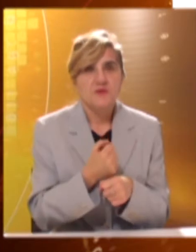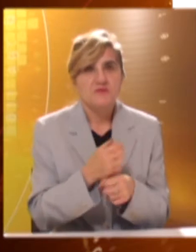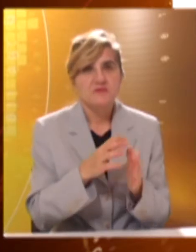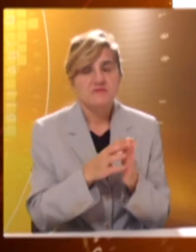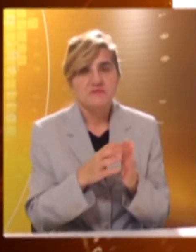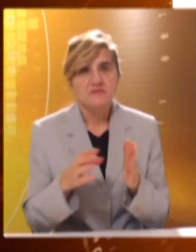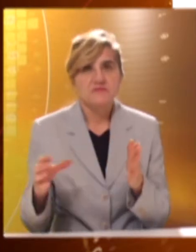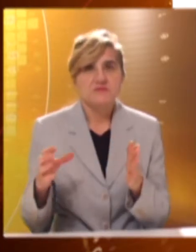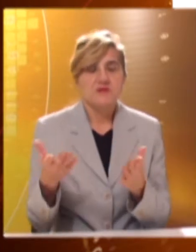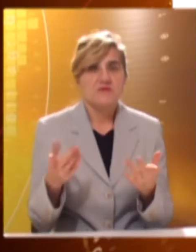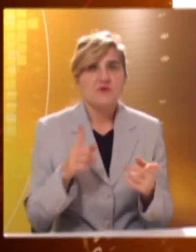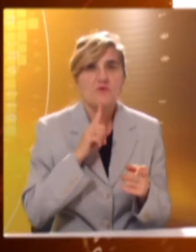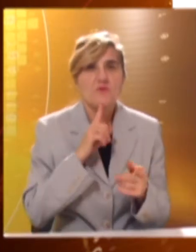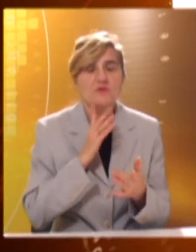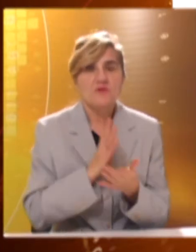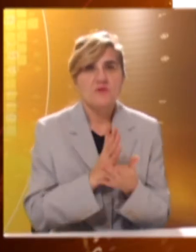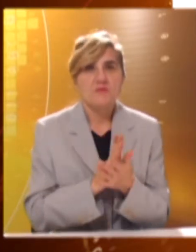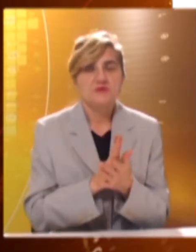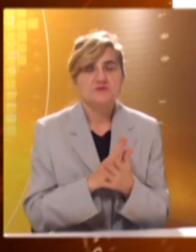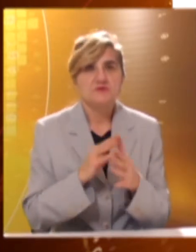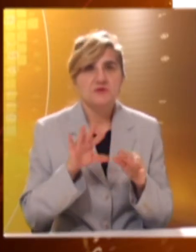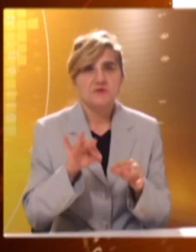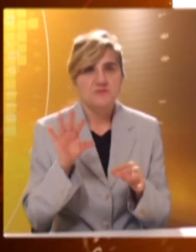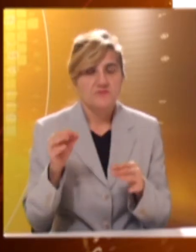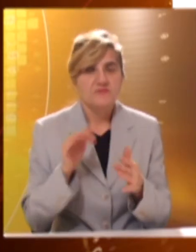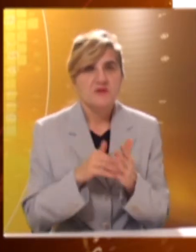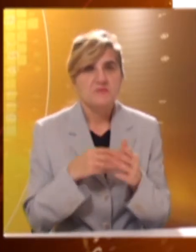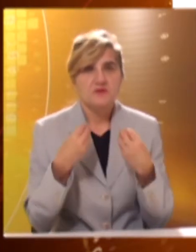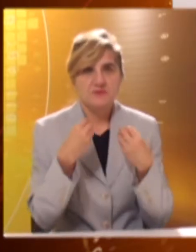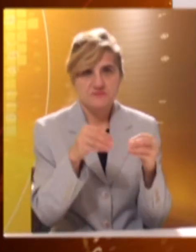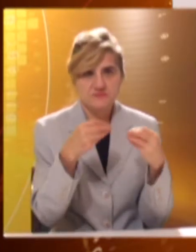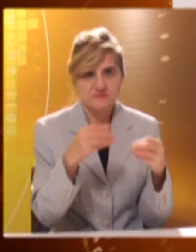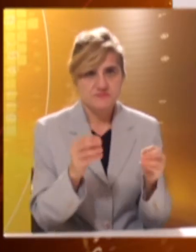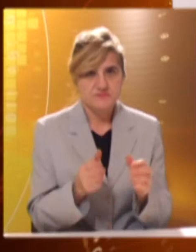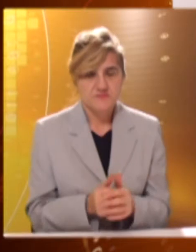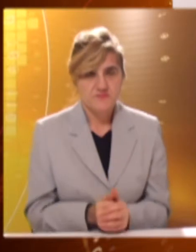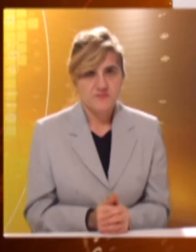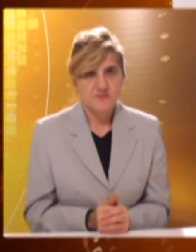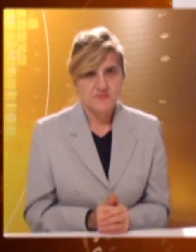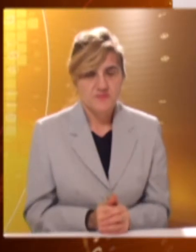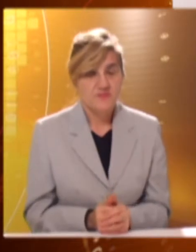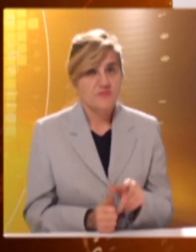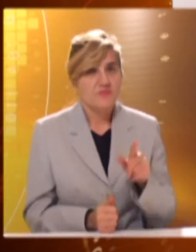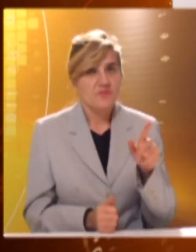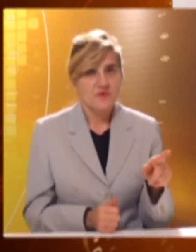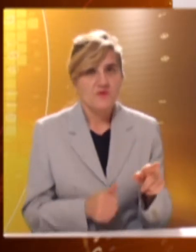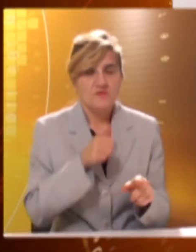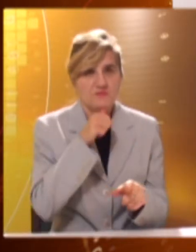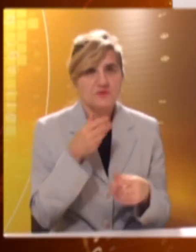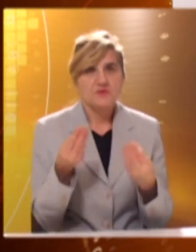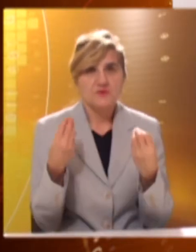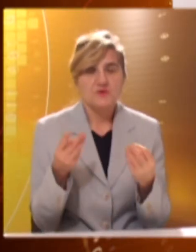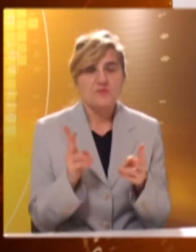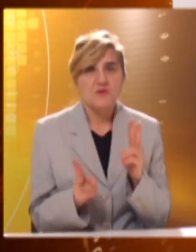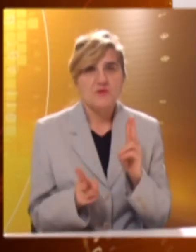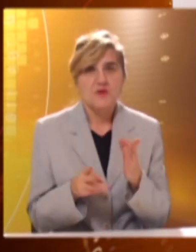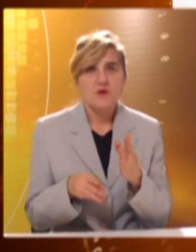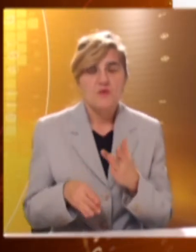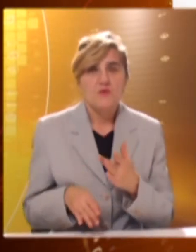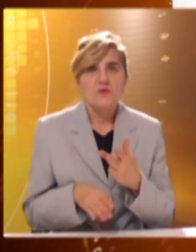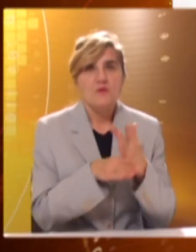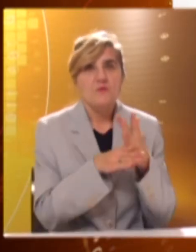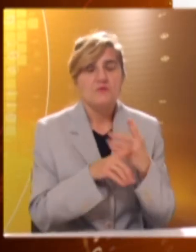projekti biti podržani, koji su projekti relevantni za zajednicu iz koje dolaze. I Savremene galerije ističu da je ovaj projekat izvrsna prilika da se pomogne